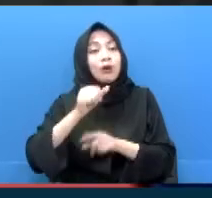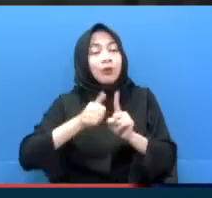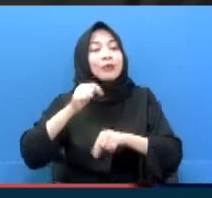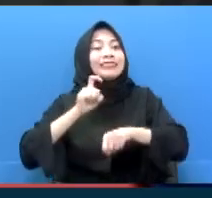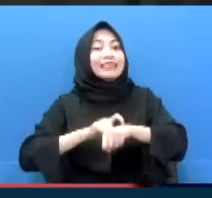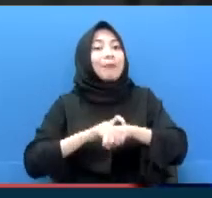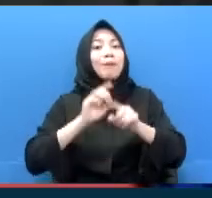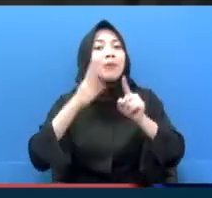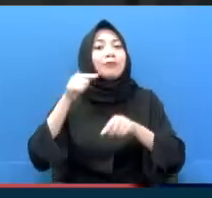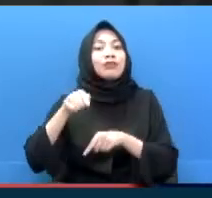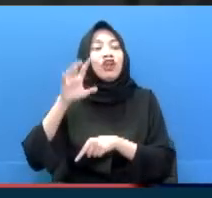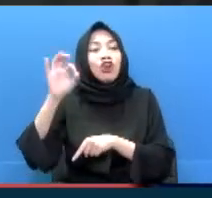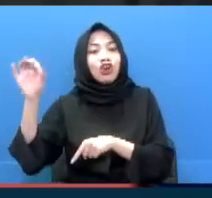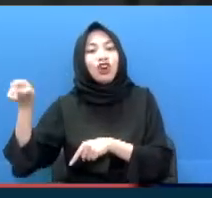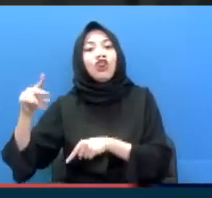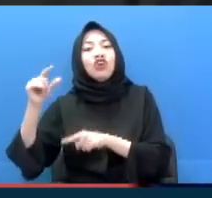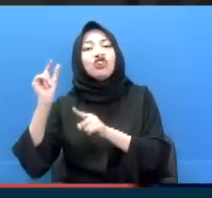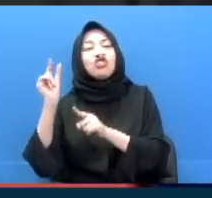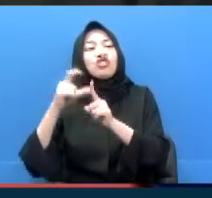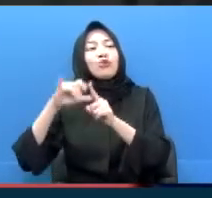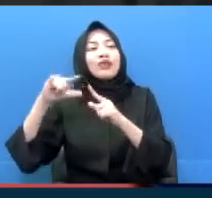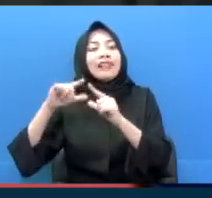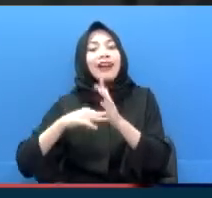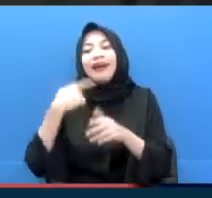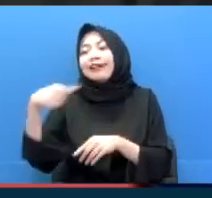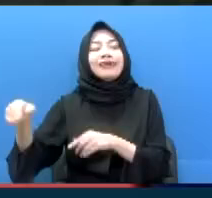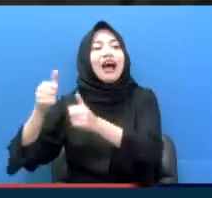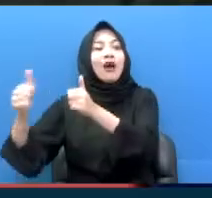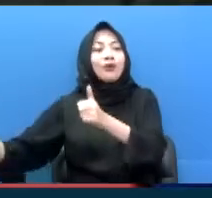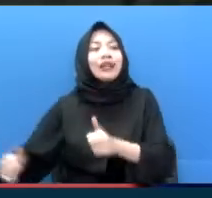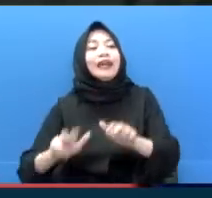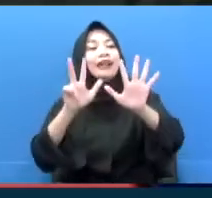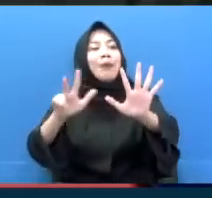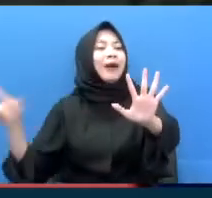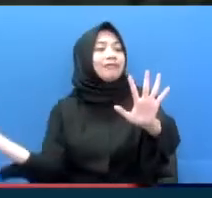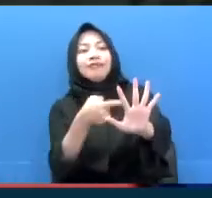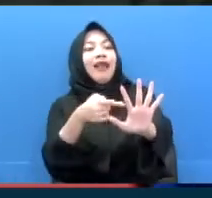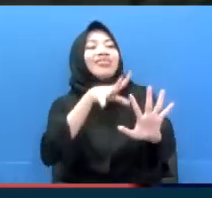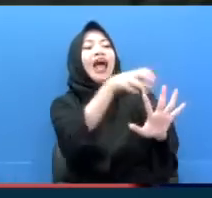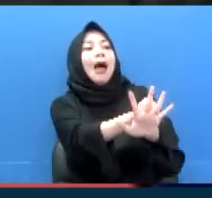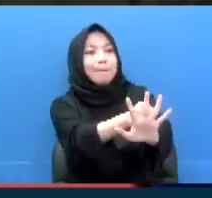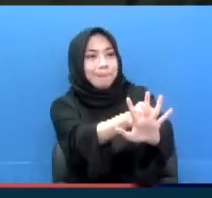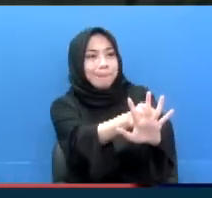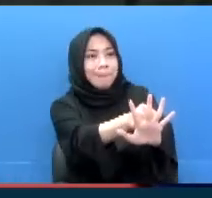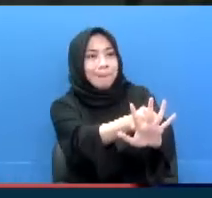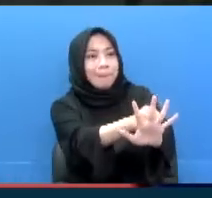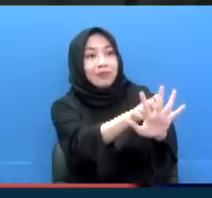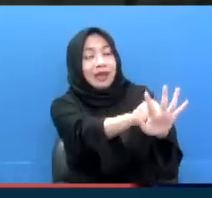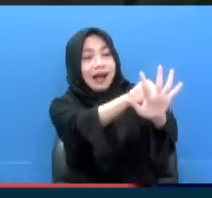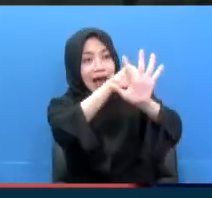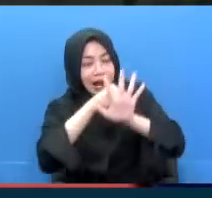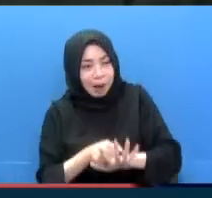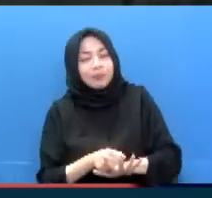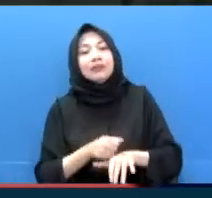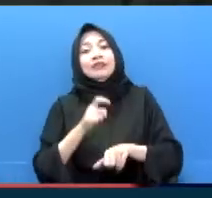Rudiana mengumpulkan anggotanya untuk menangkap Del orang ini lalu jam 17.00